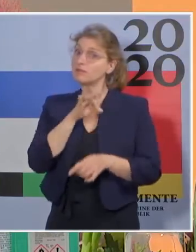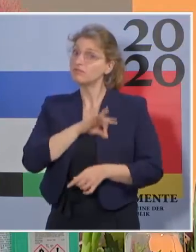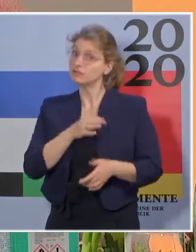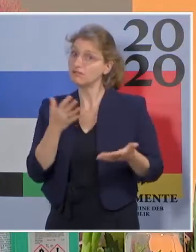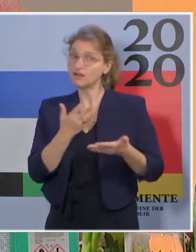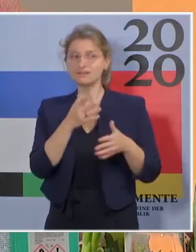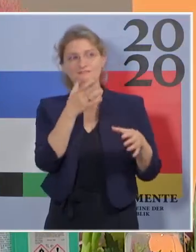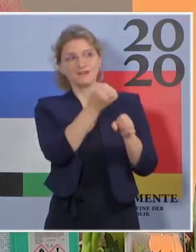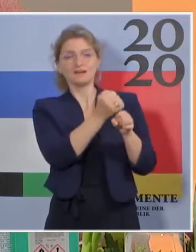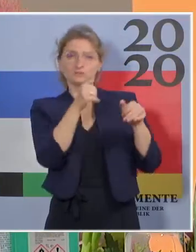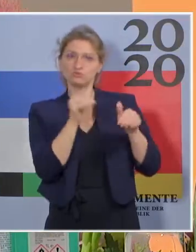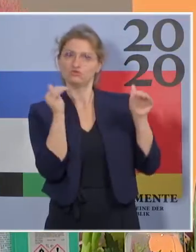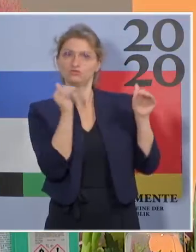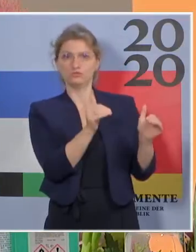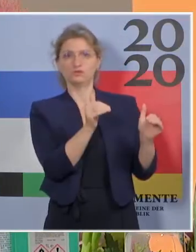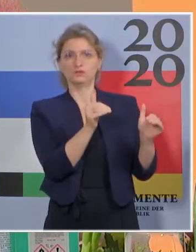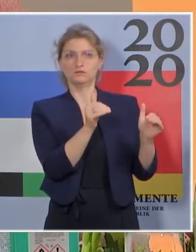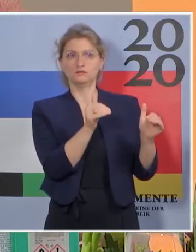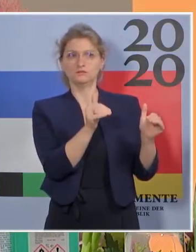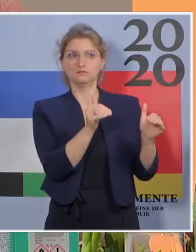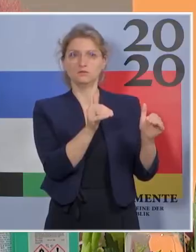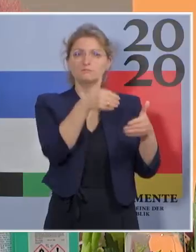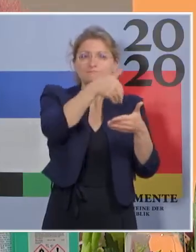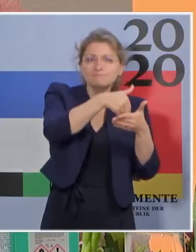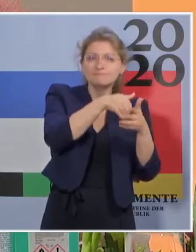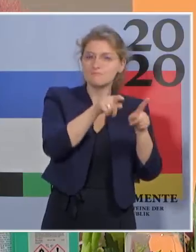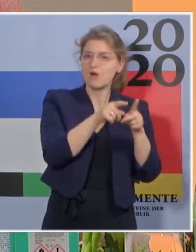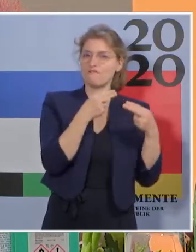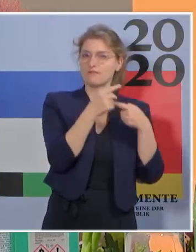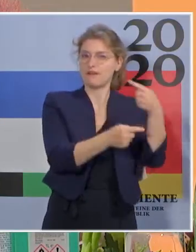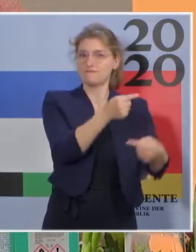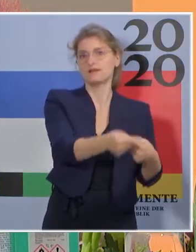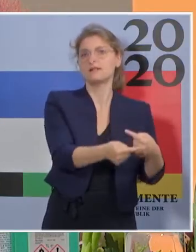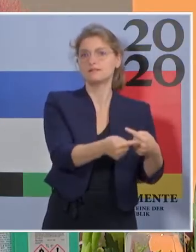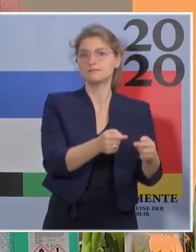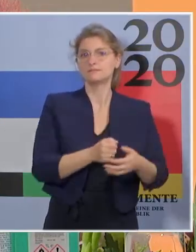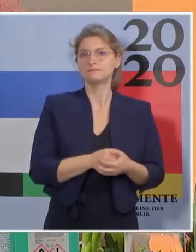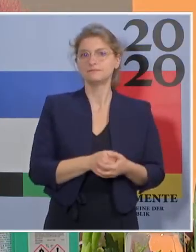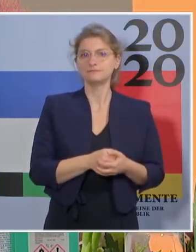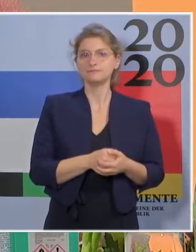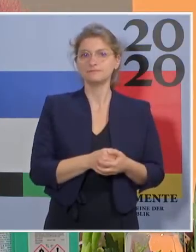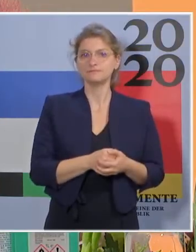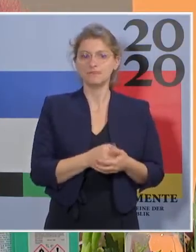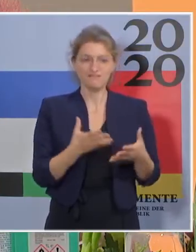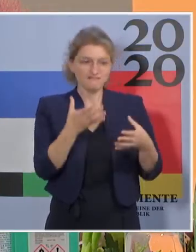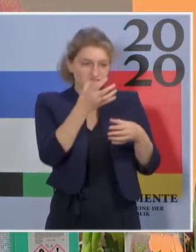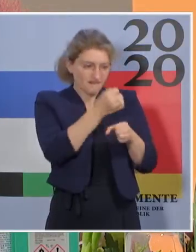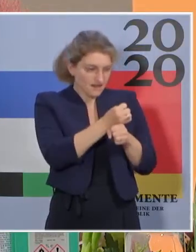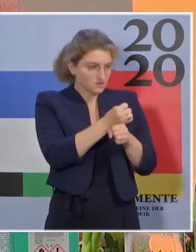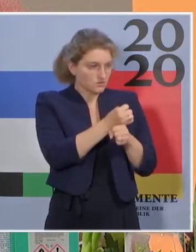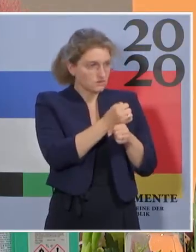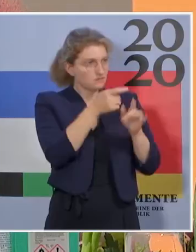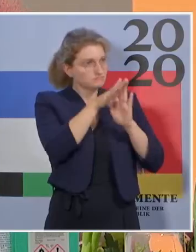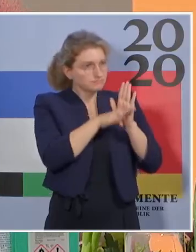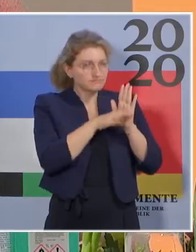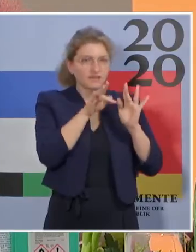unsere Verfassung auch weiterzuentwickeln. Ihre Errungenschaften sind nicht selbstverständlich, weil Rechte